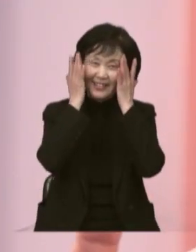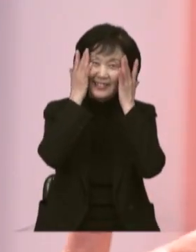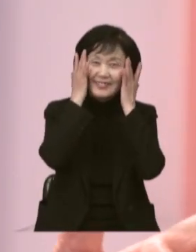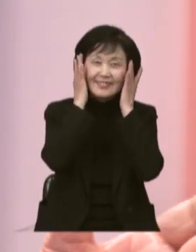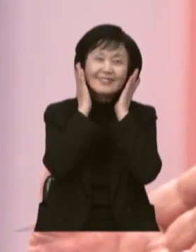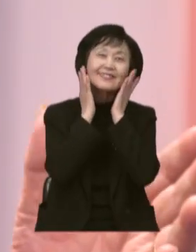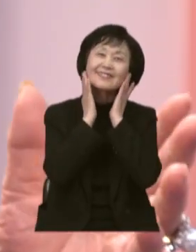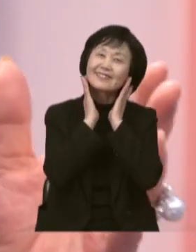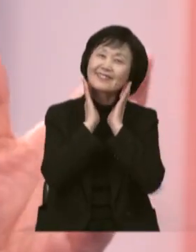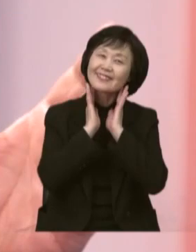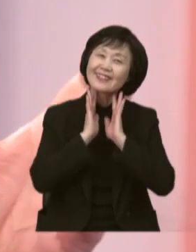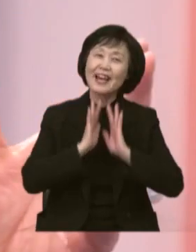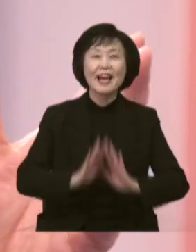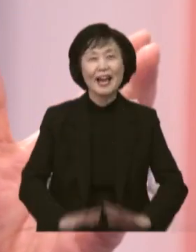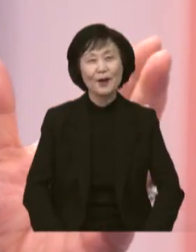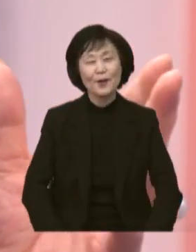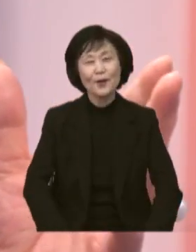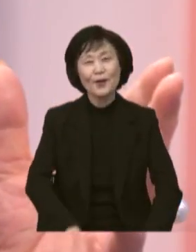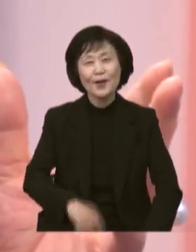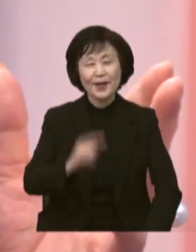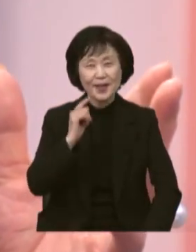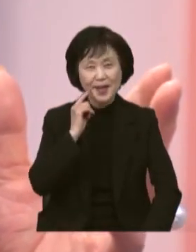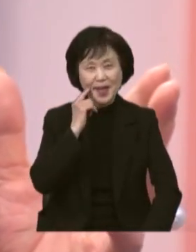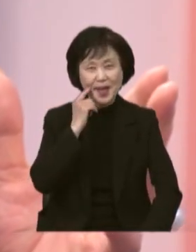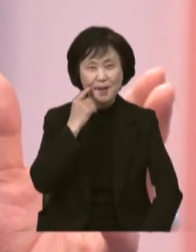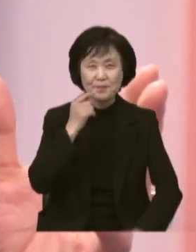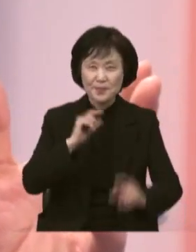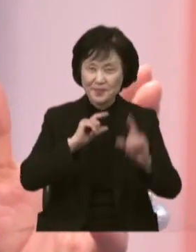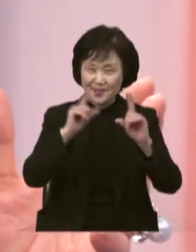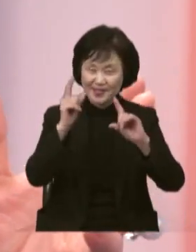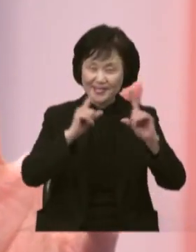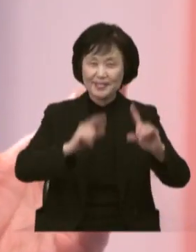같은 죄인